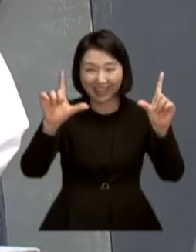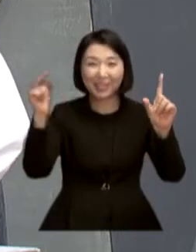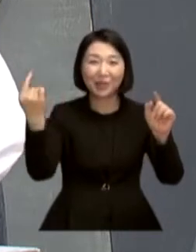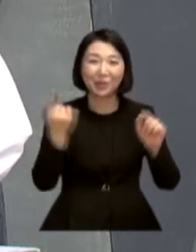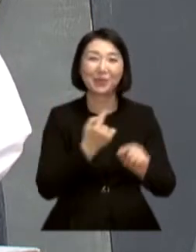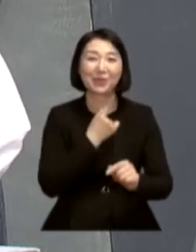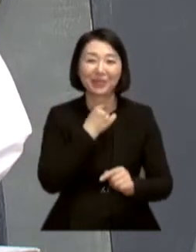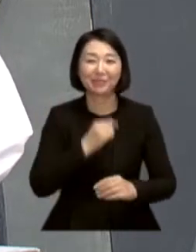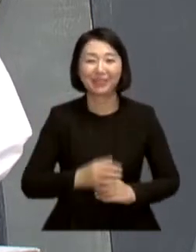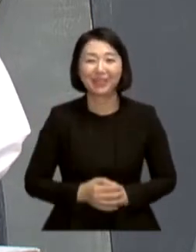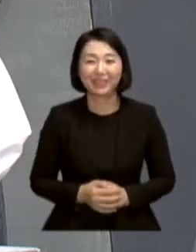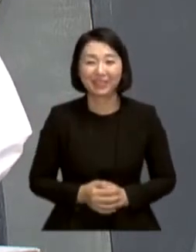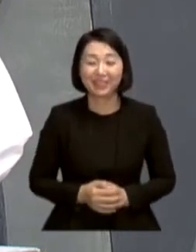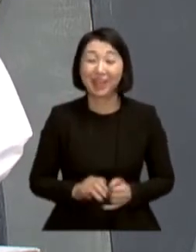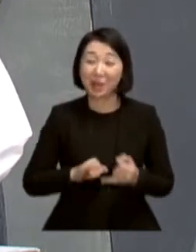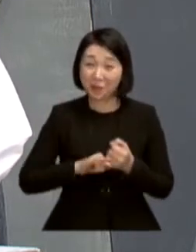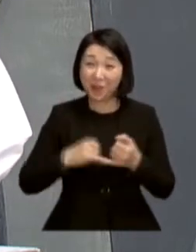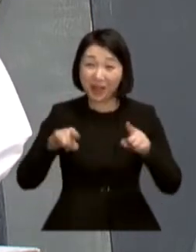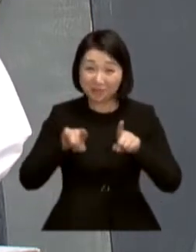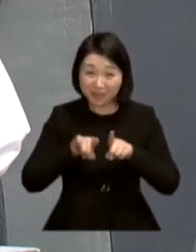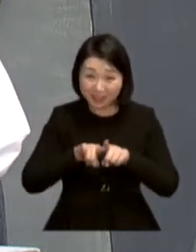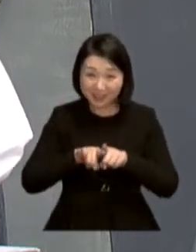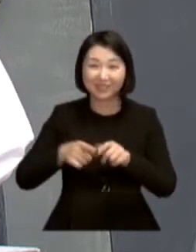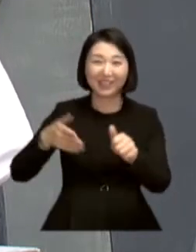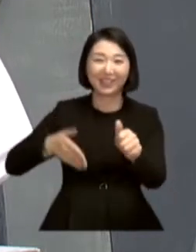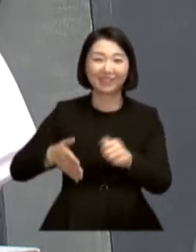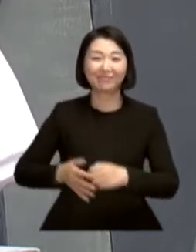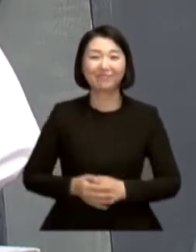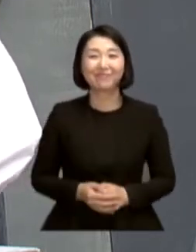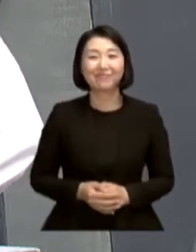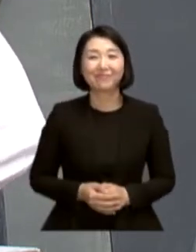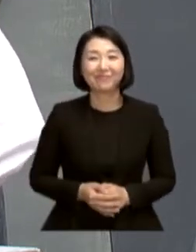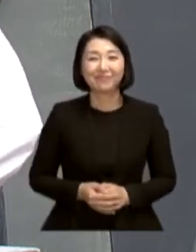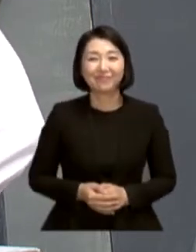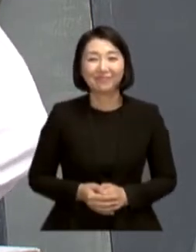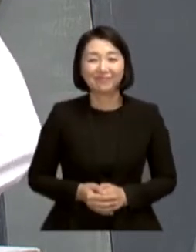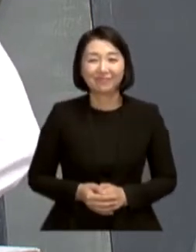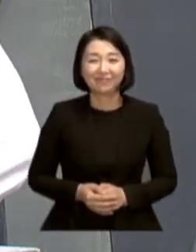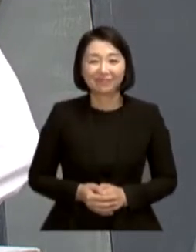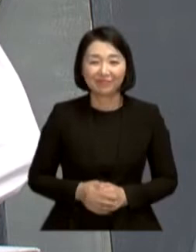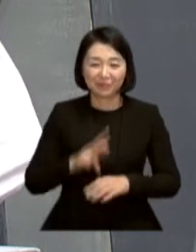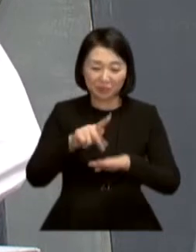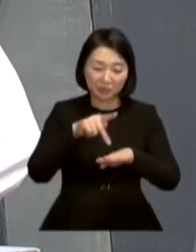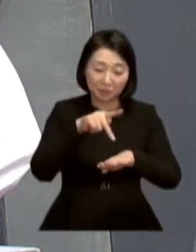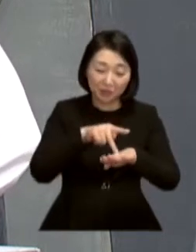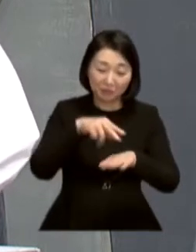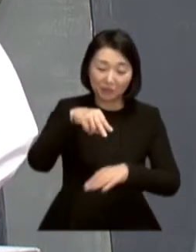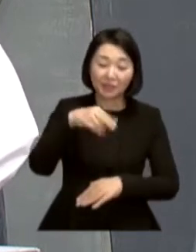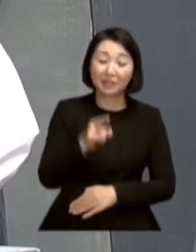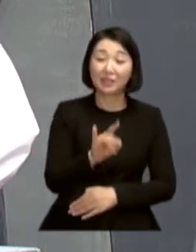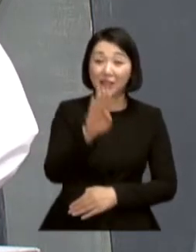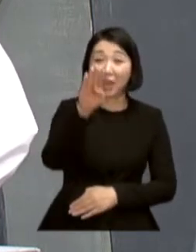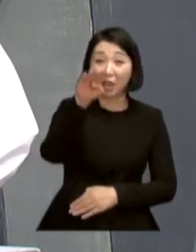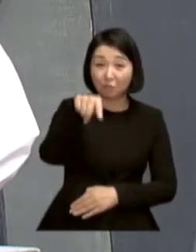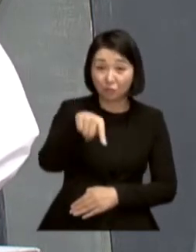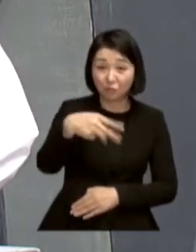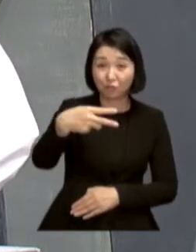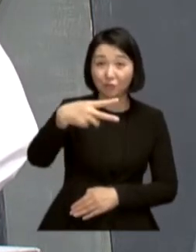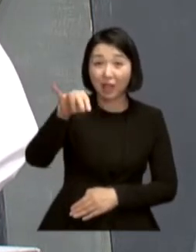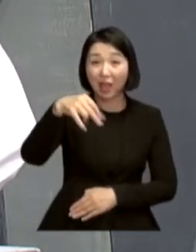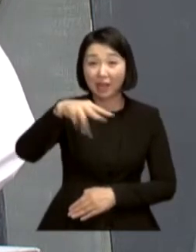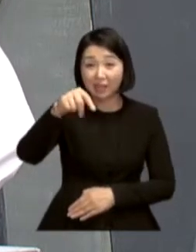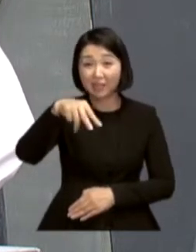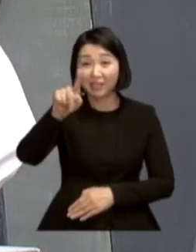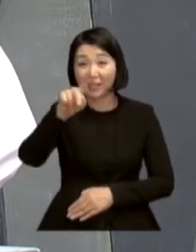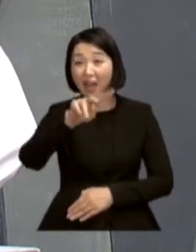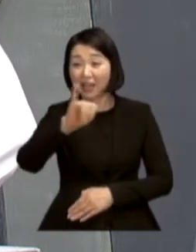있게 될 줄 믿습니다. 믿습니다. 꼭 그렇게 함께 해주시기를 바랍니다. 네. 필리핀 세부의 딸리사의 지역을 중심으로